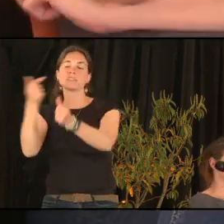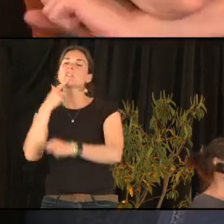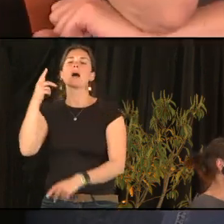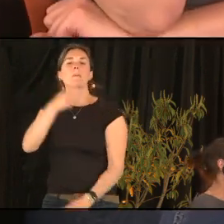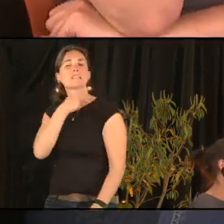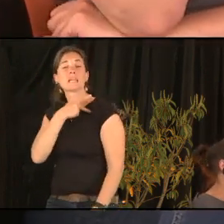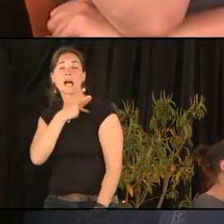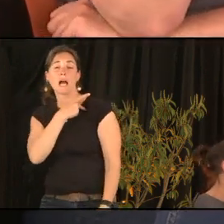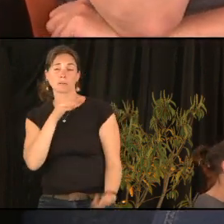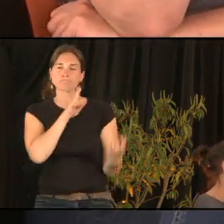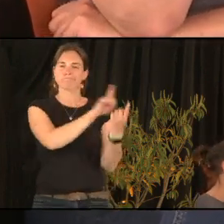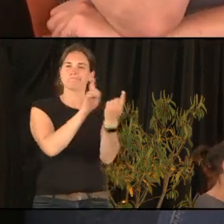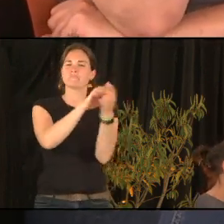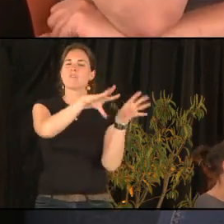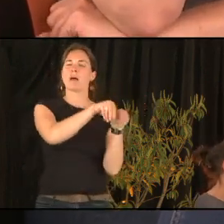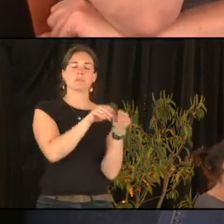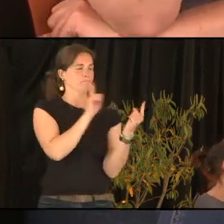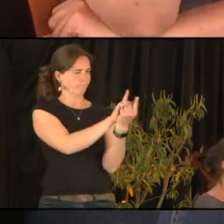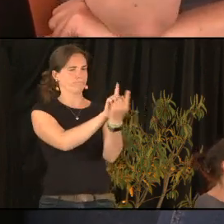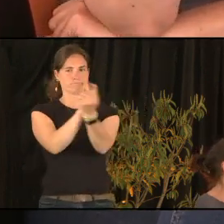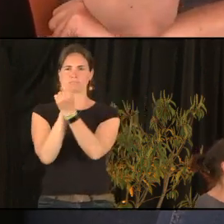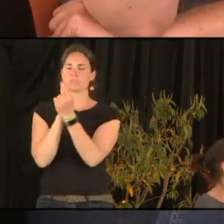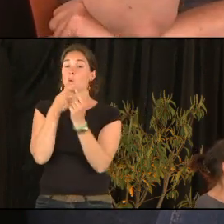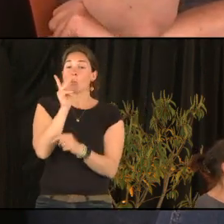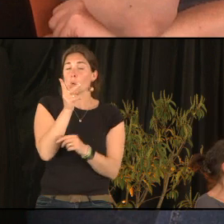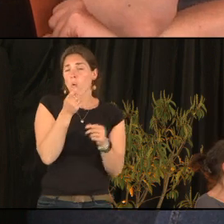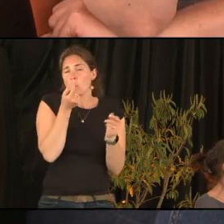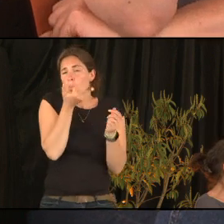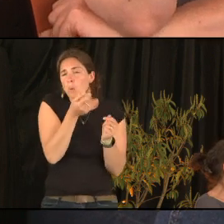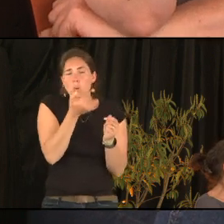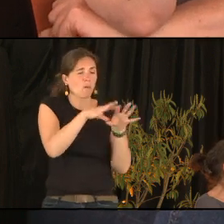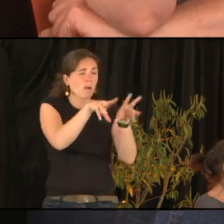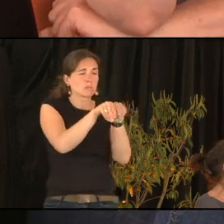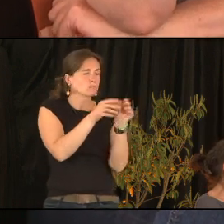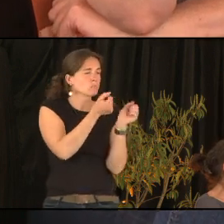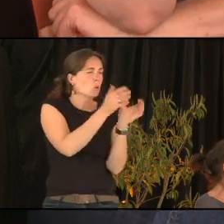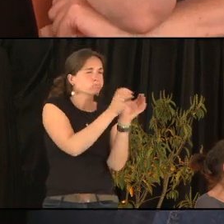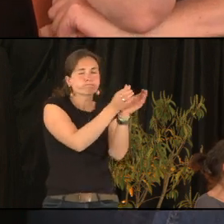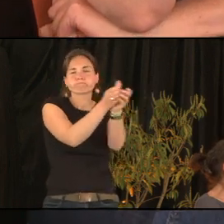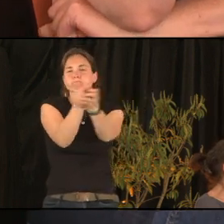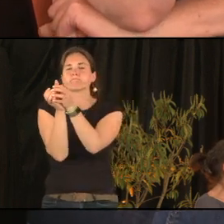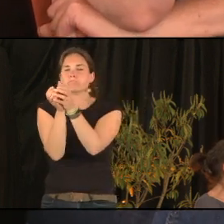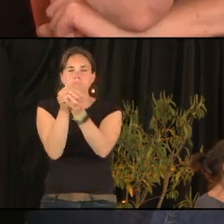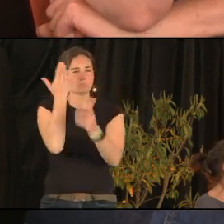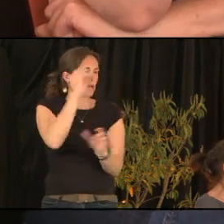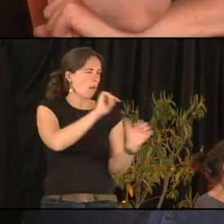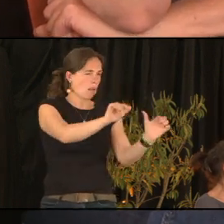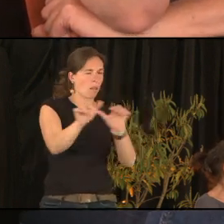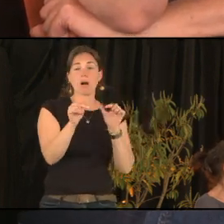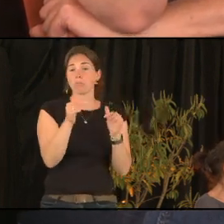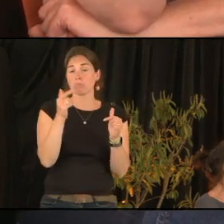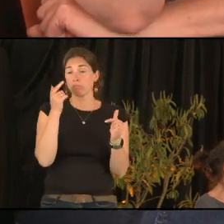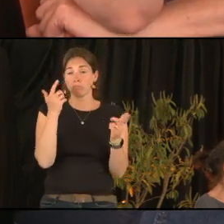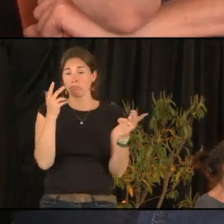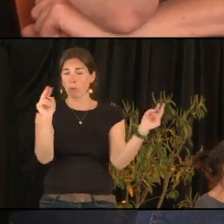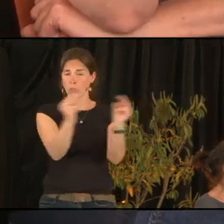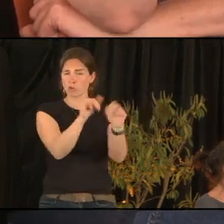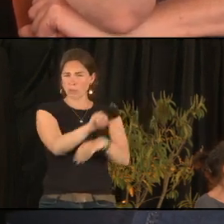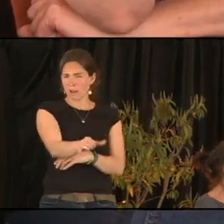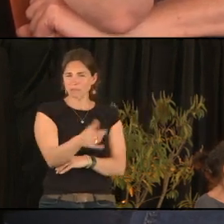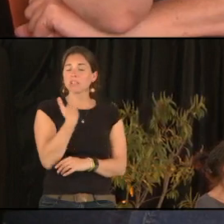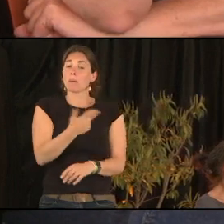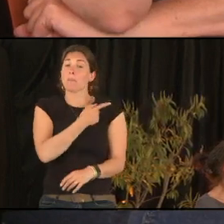ça, entre une espèce de grossièreté, de crudité, et par moments de beauté, enfin voilà, je sais pas si ça crée de la